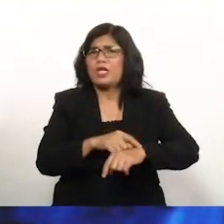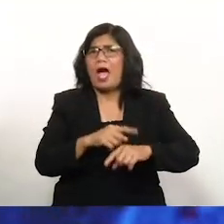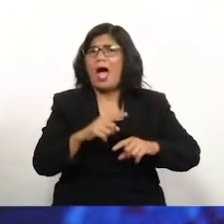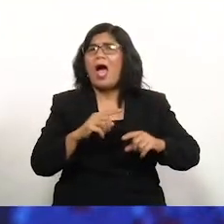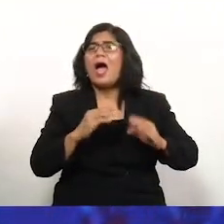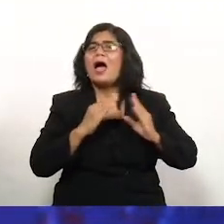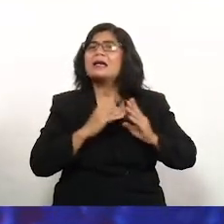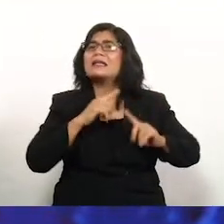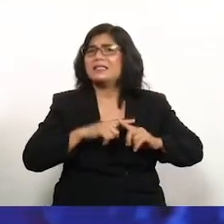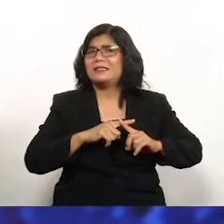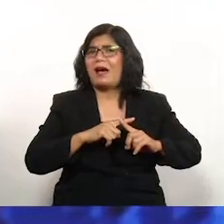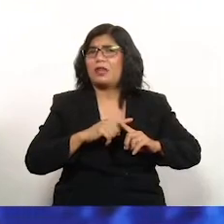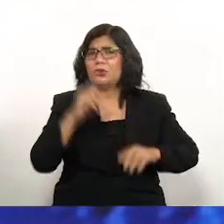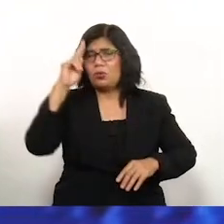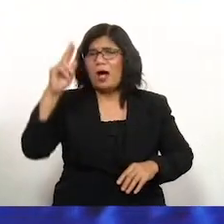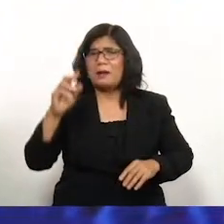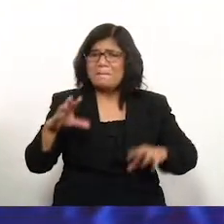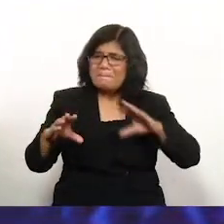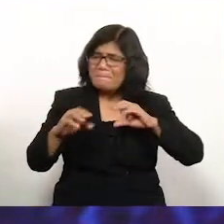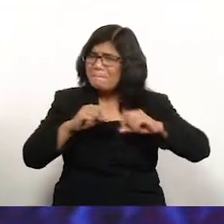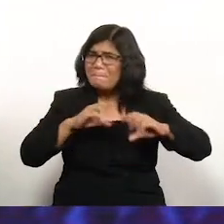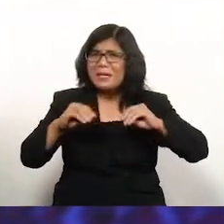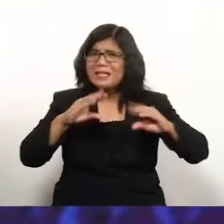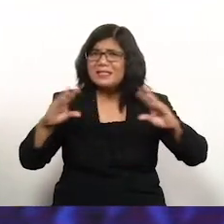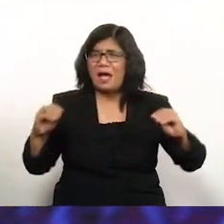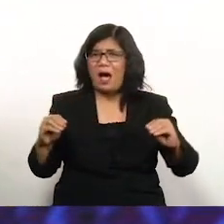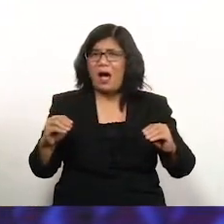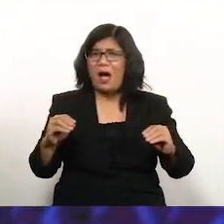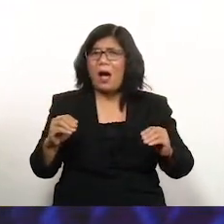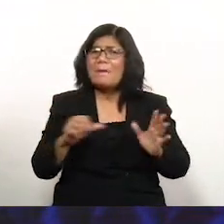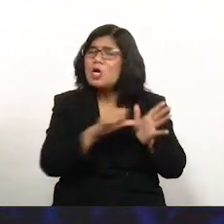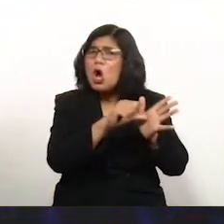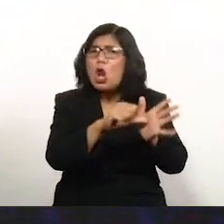Hi to work Hi to help